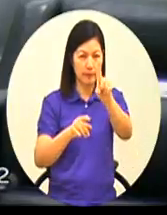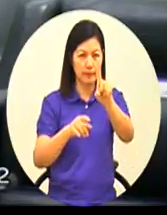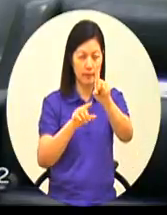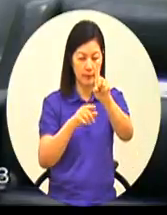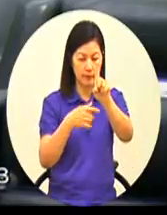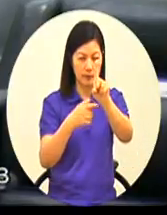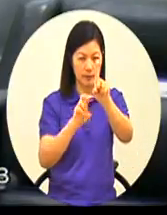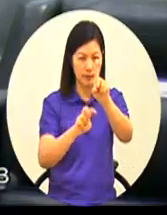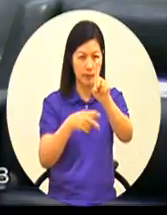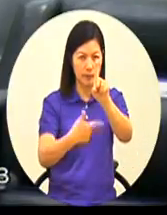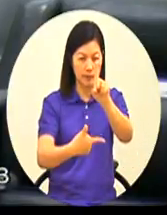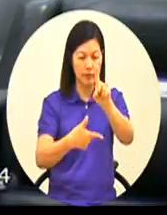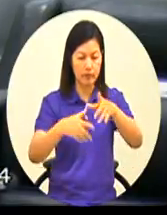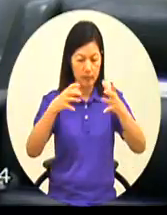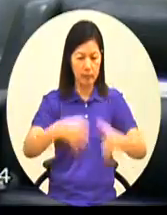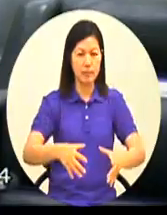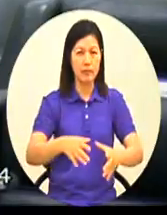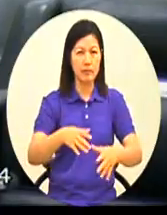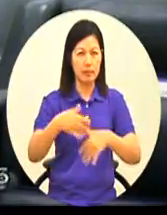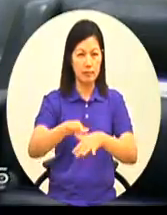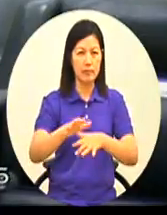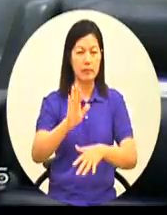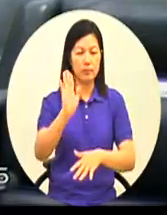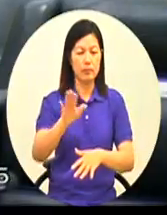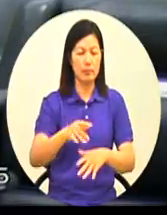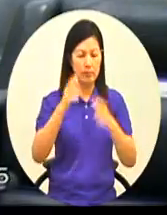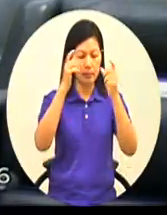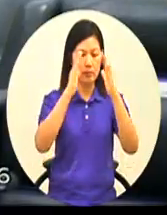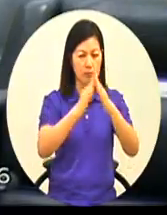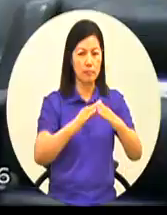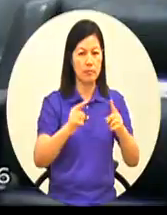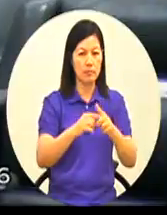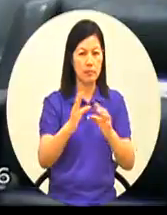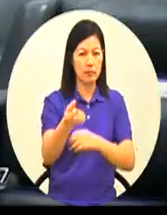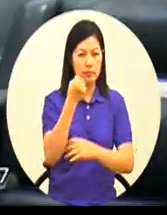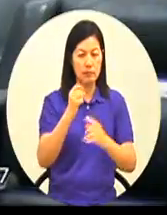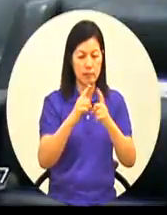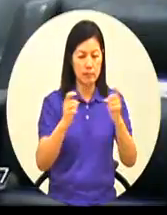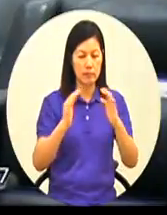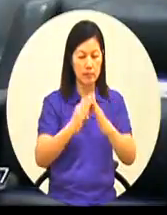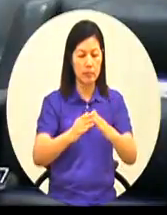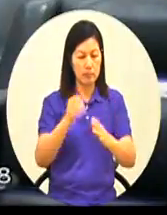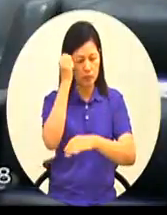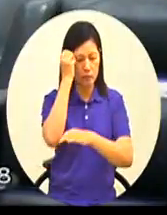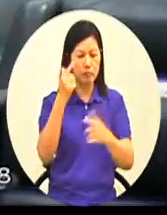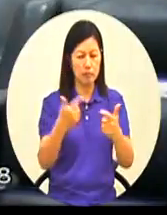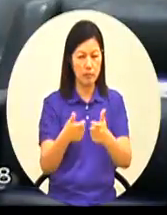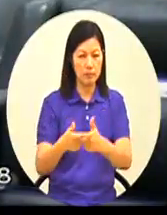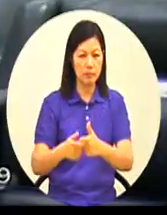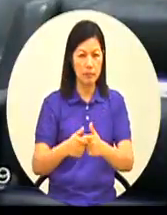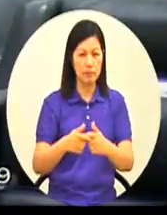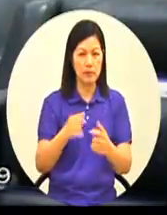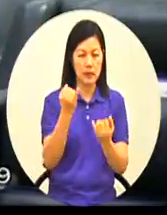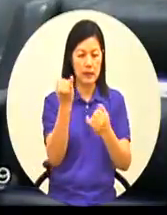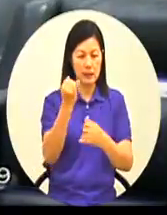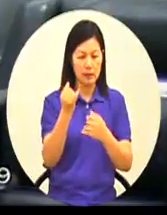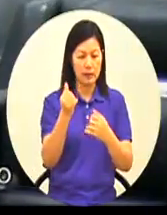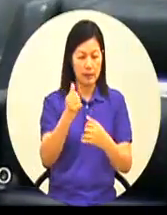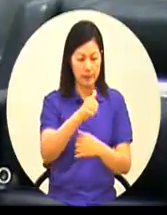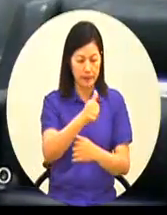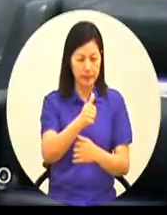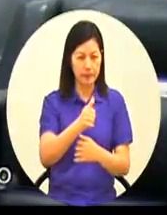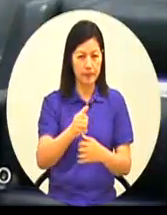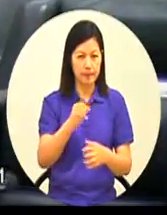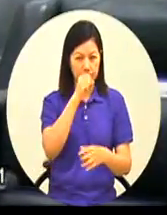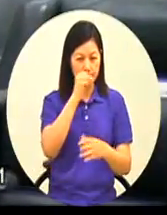行。那我不知道我们高雄市要作为一个人权的城市、宜居的城市、性别友善的城市，在今年我